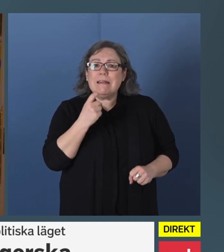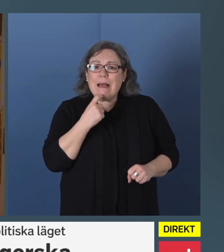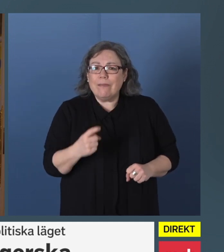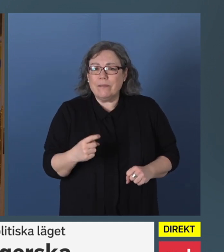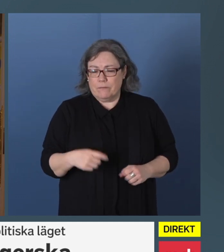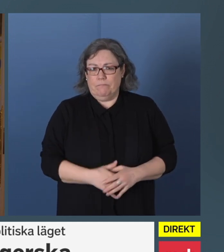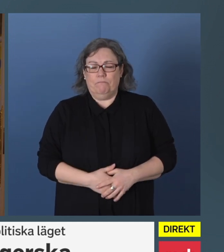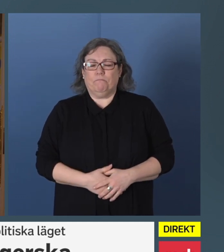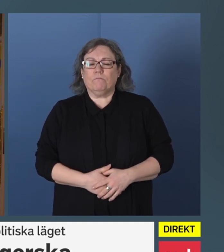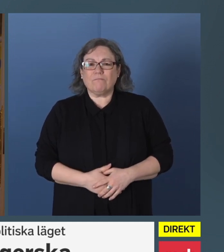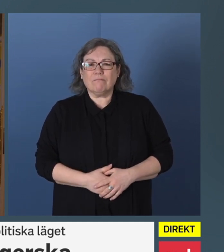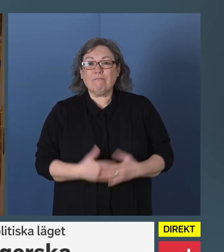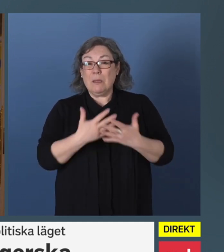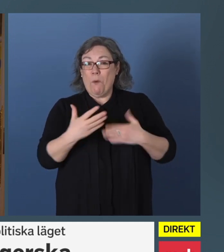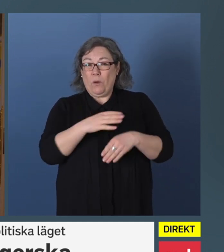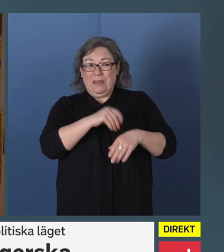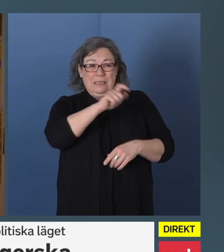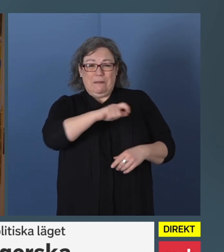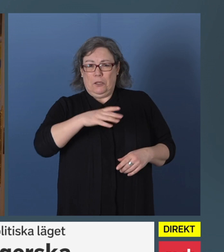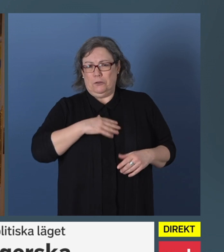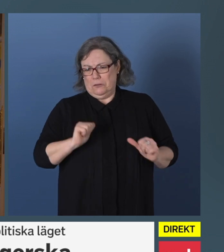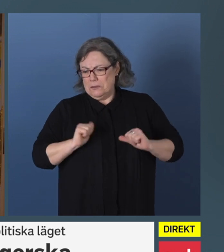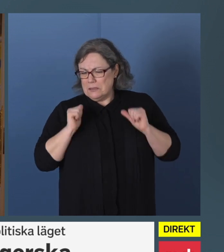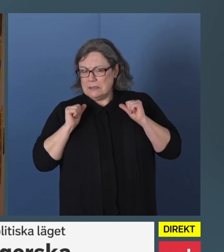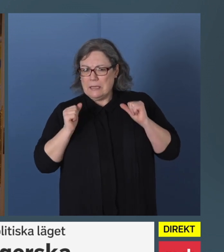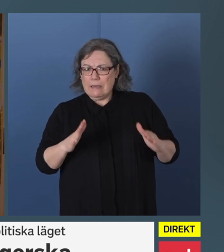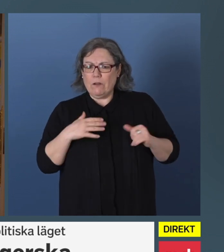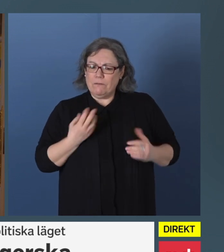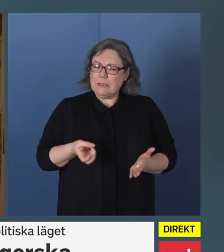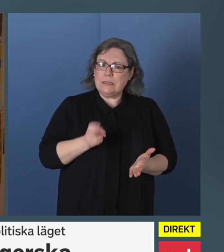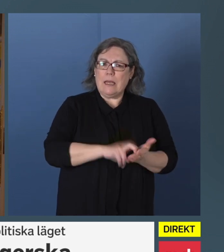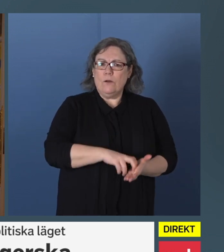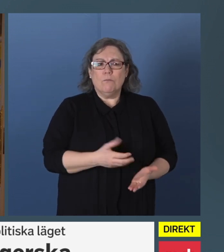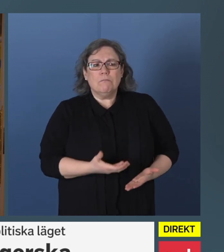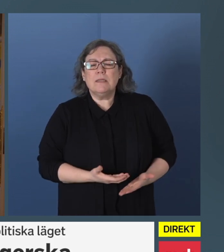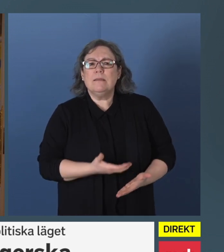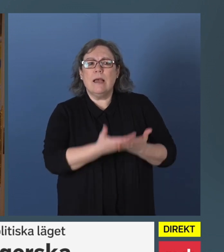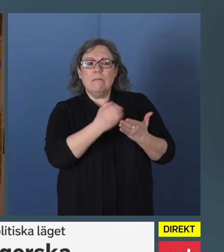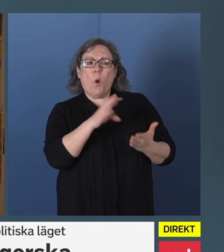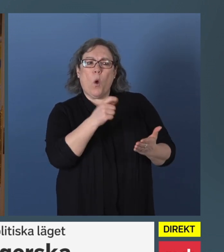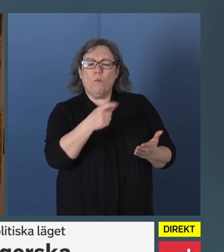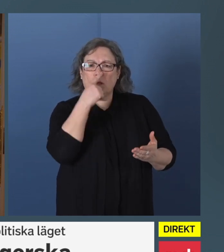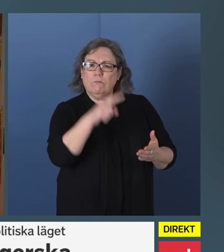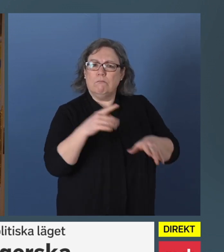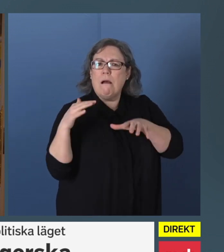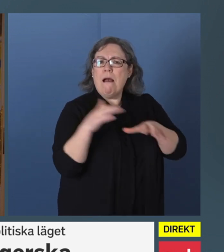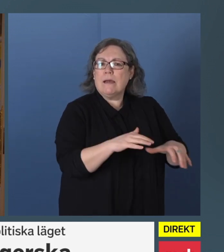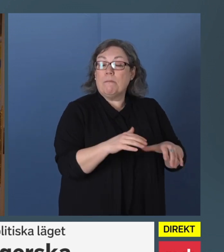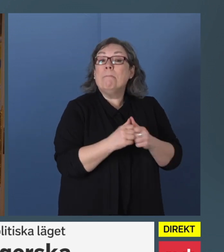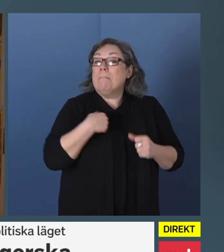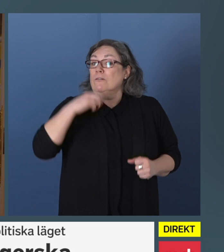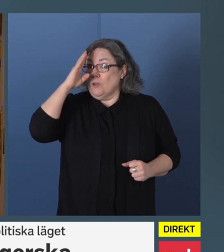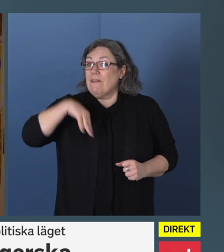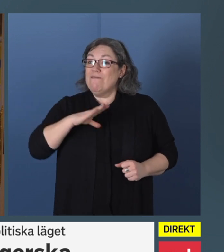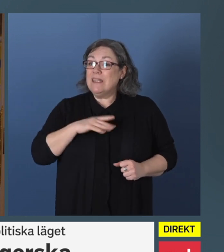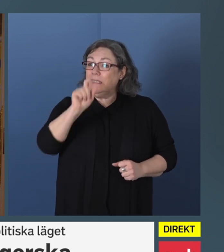Många svenskar ser det som självklart att räcka en hjälpande hand till den som är under angrepp. Men jag vet också att det finns de